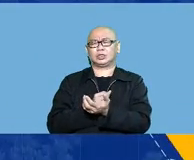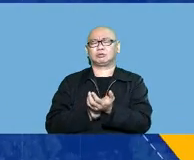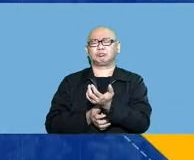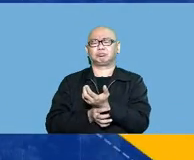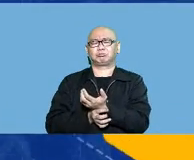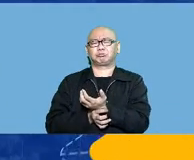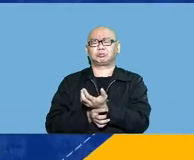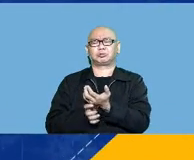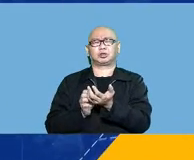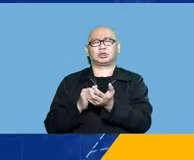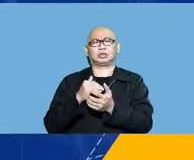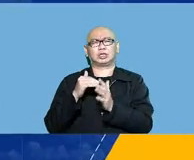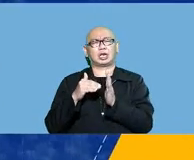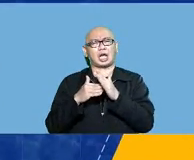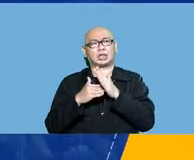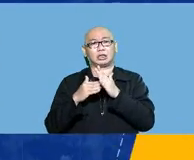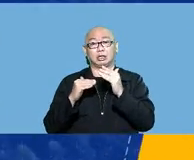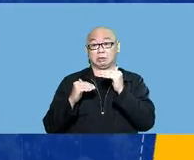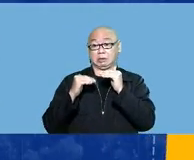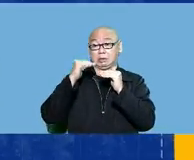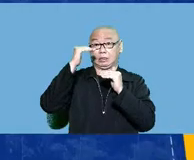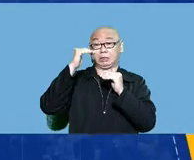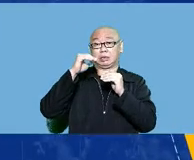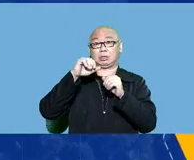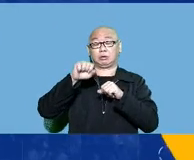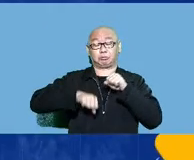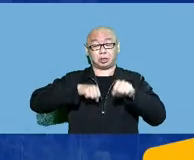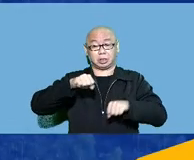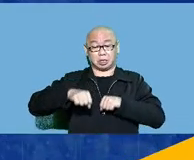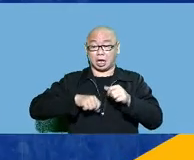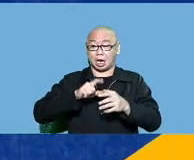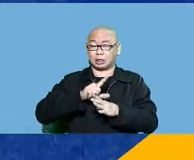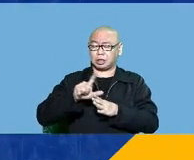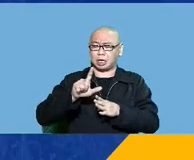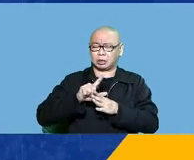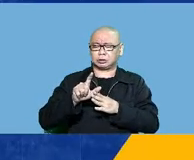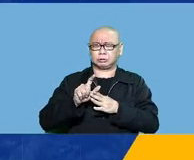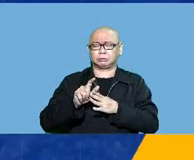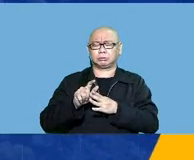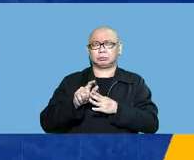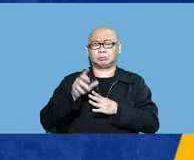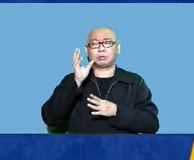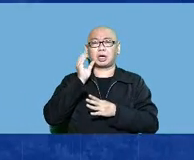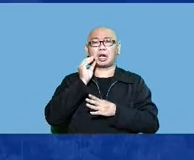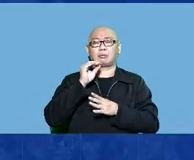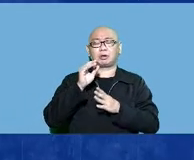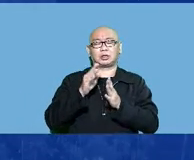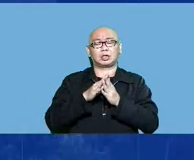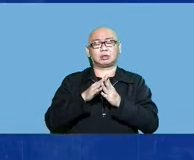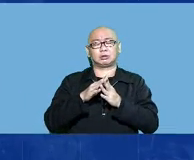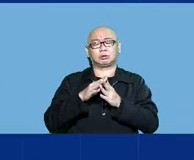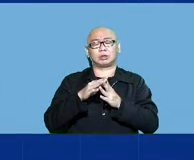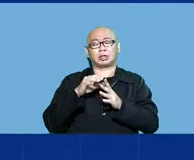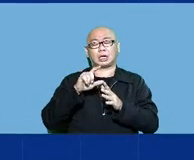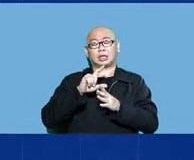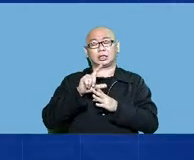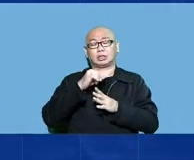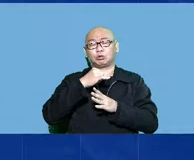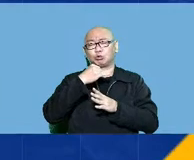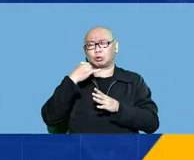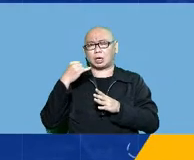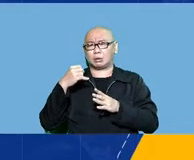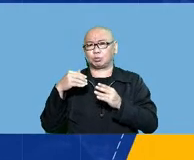istirahat, saat aktivitas bersepeda dan pasca latihan, pengalaman dan rutinitas latihan yang kurang, serta berhubungan